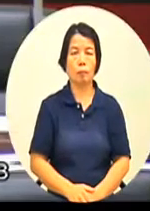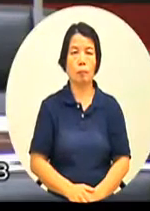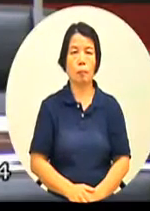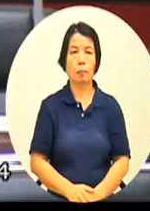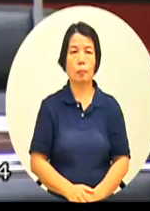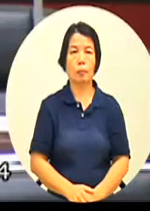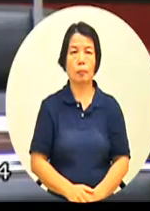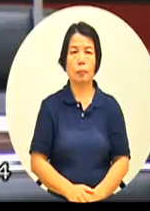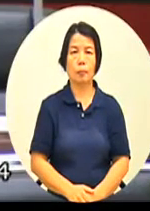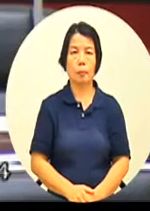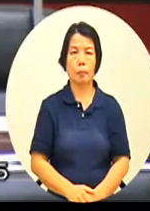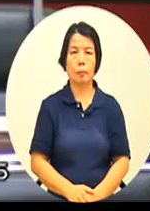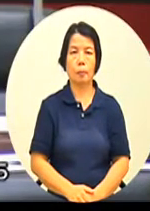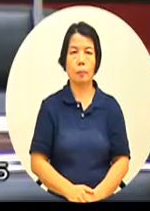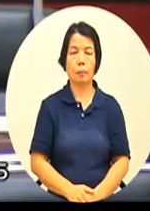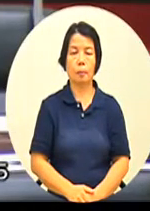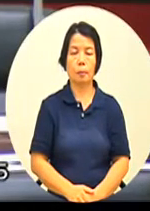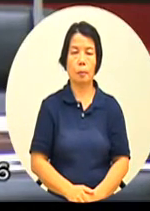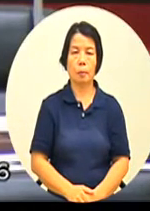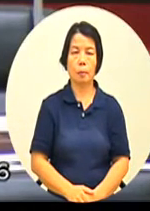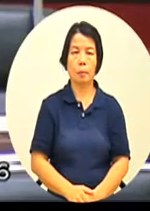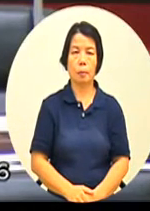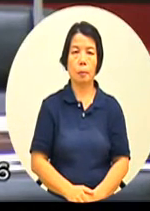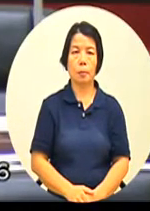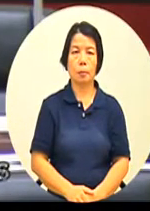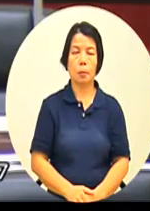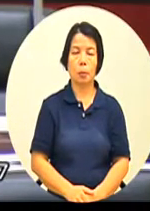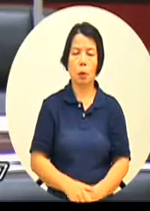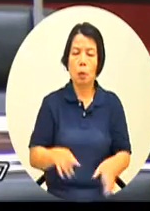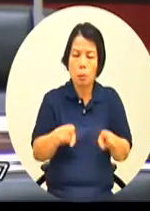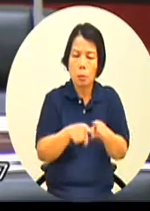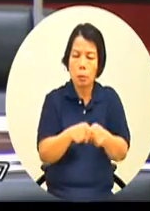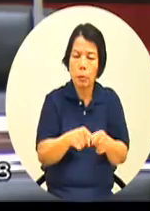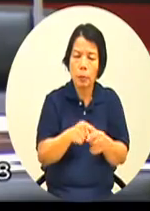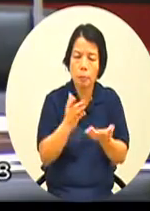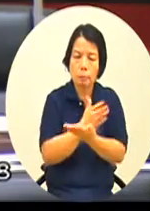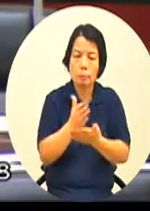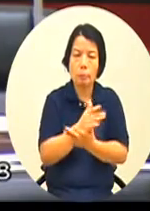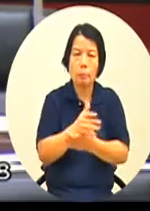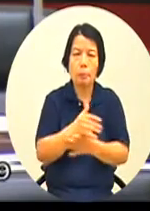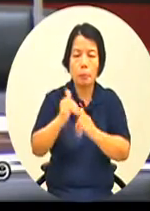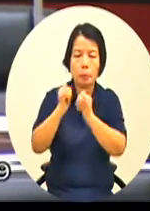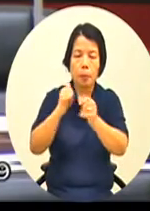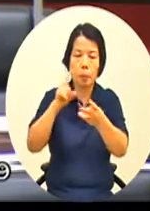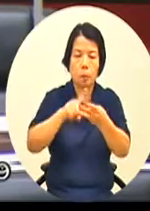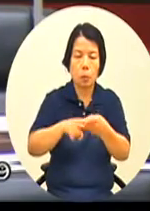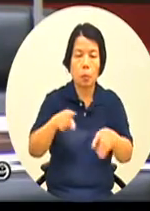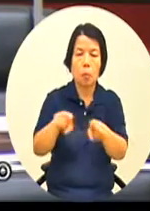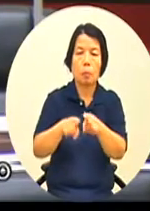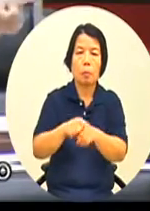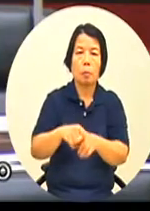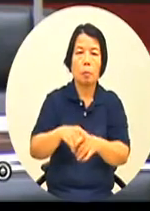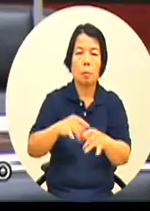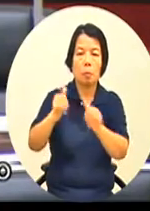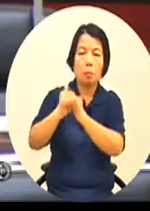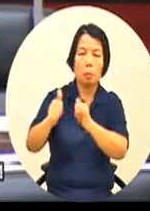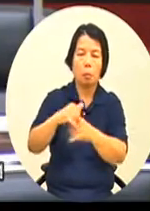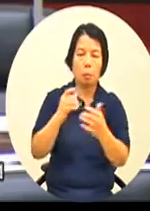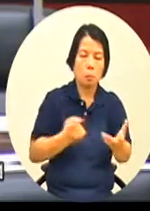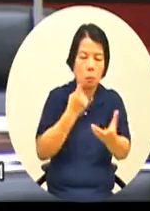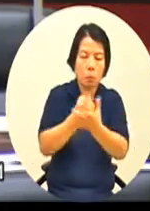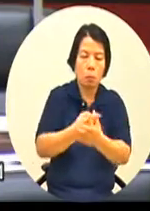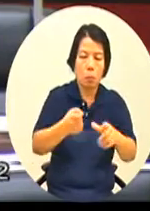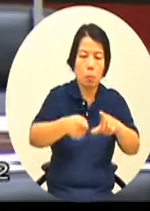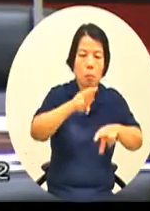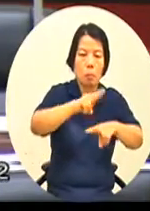主要因为一般这审议式民主最麻烦的地方就是一般公民对参与公共政策其实他